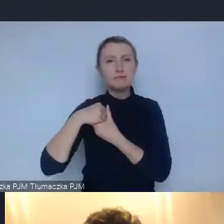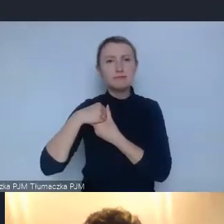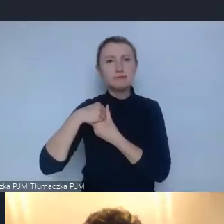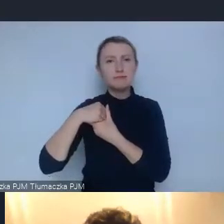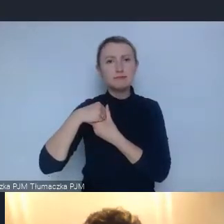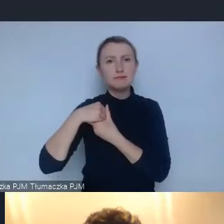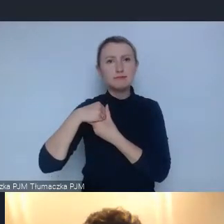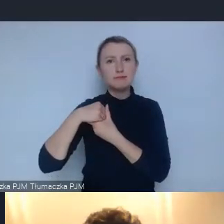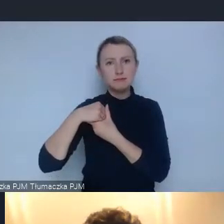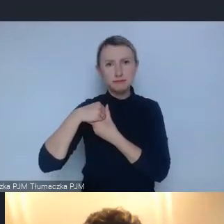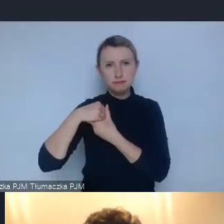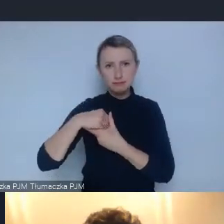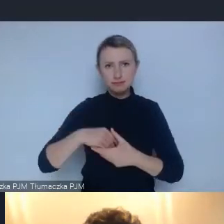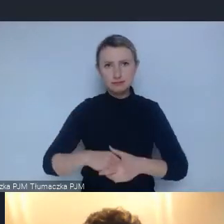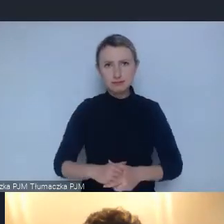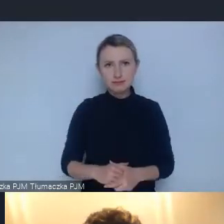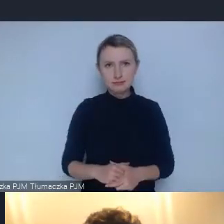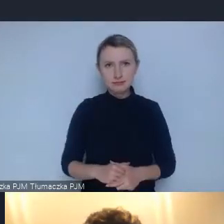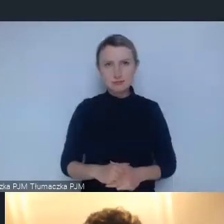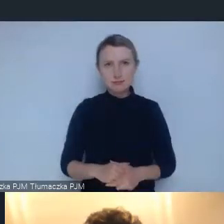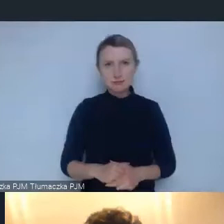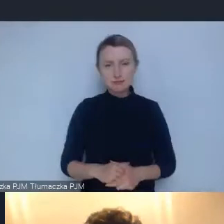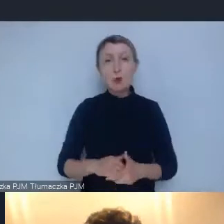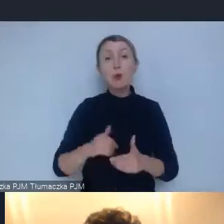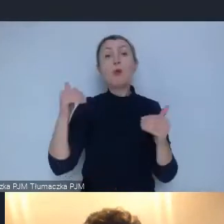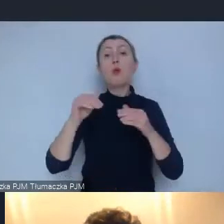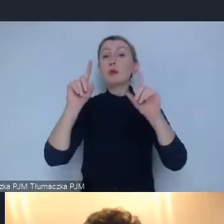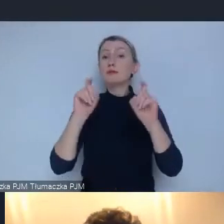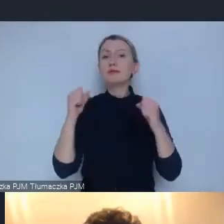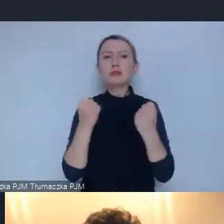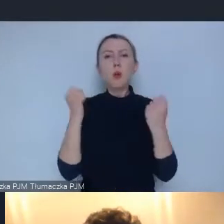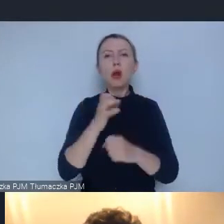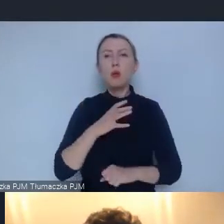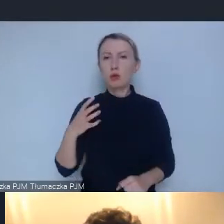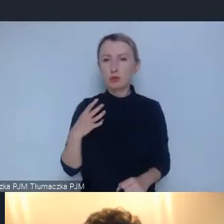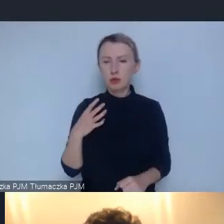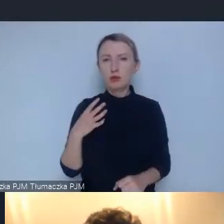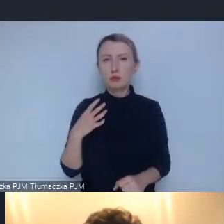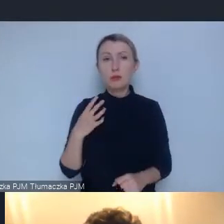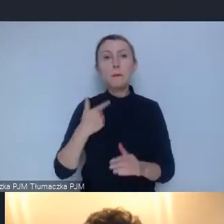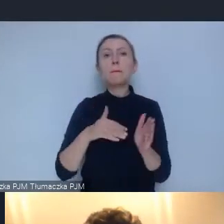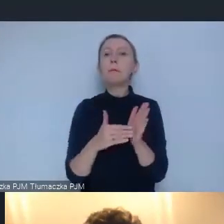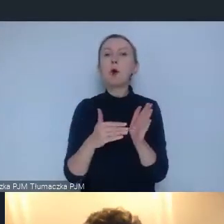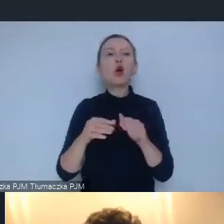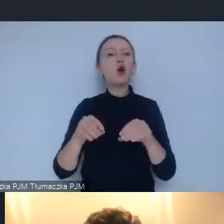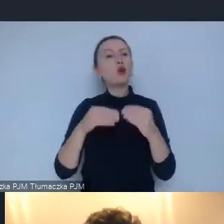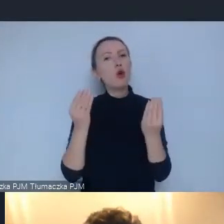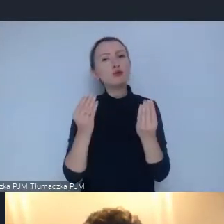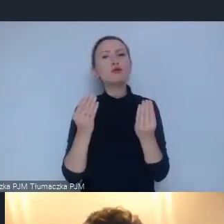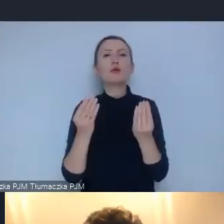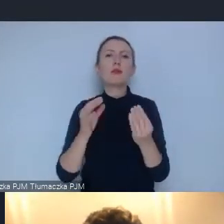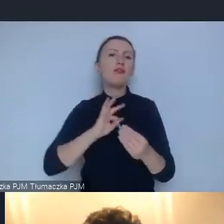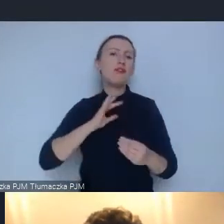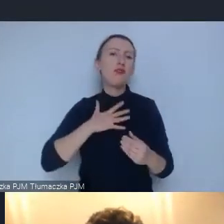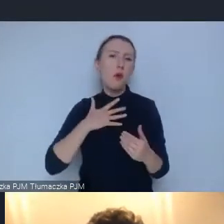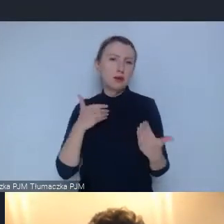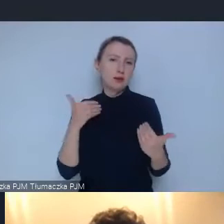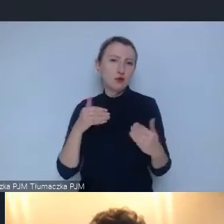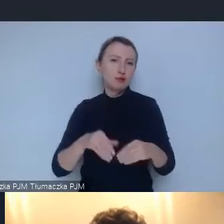się sprowadzić, mogły podjąć działalność gospodarczą, potrzebny jest rozwój potencjałów własnych. Jak pan ocenia,